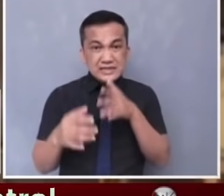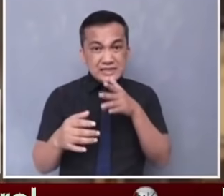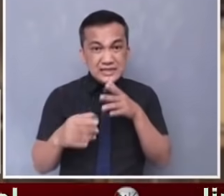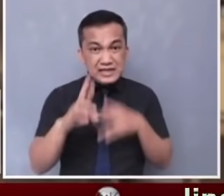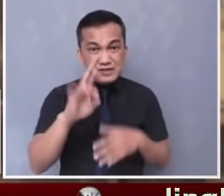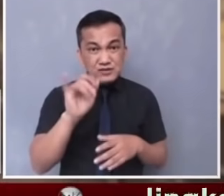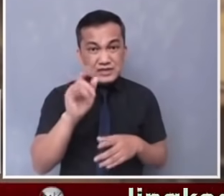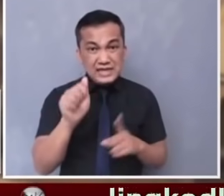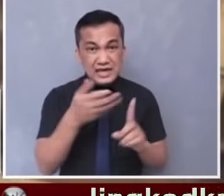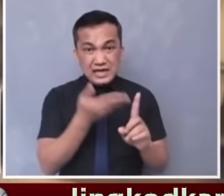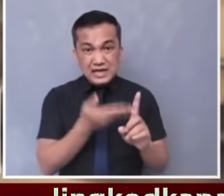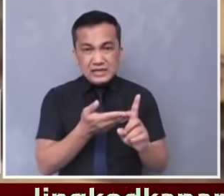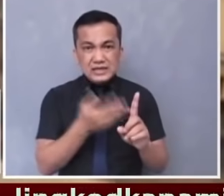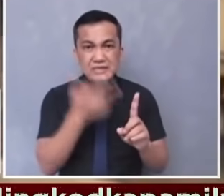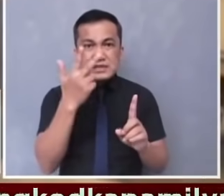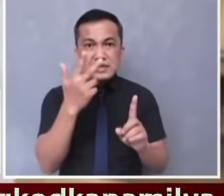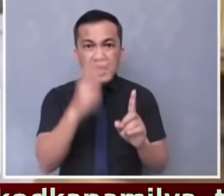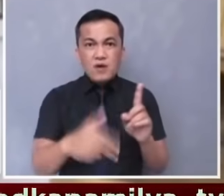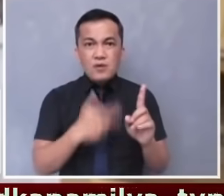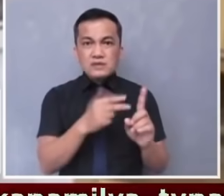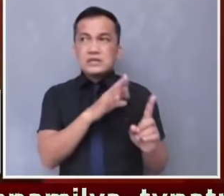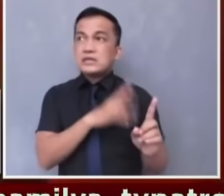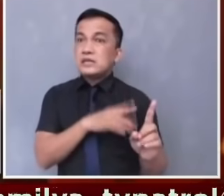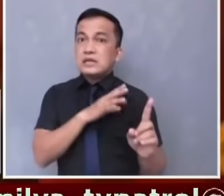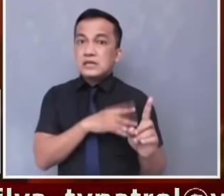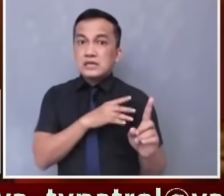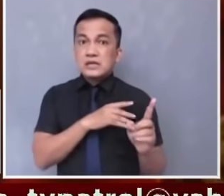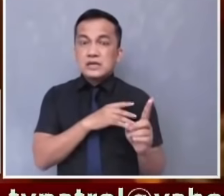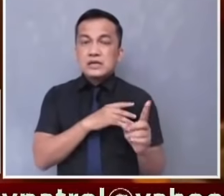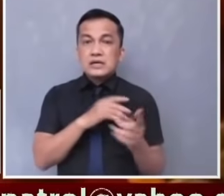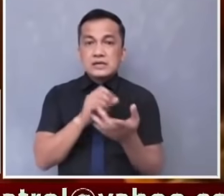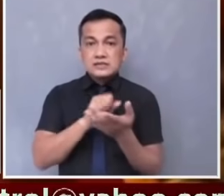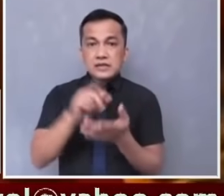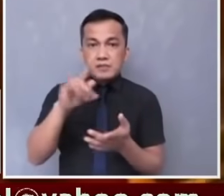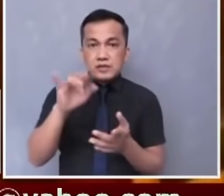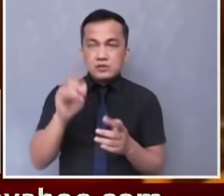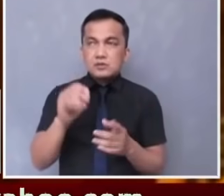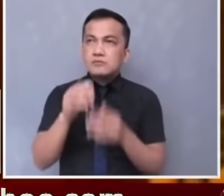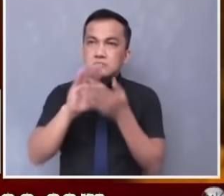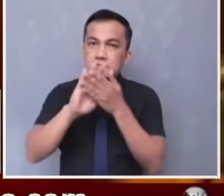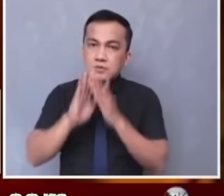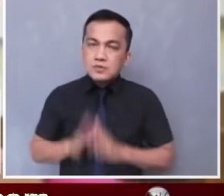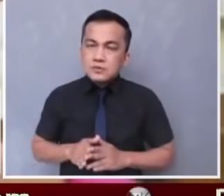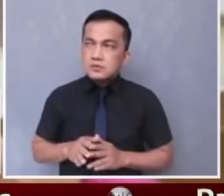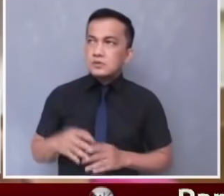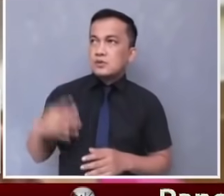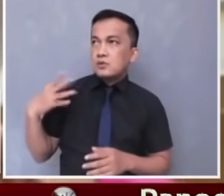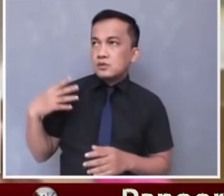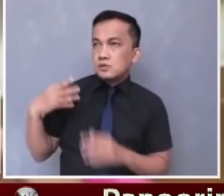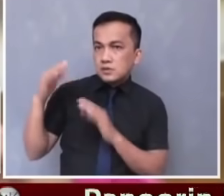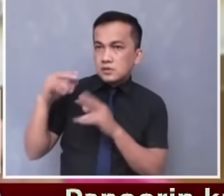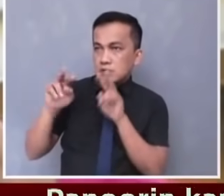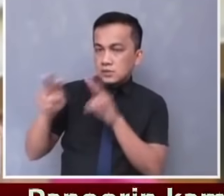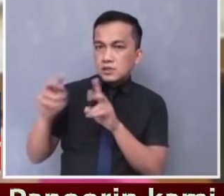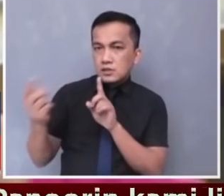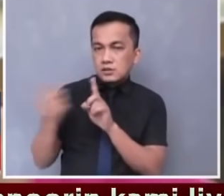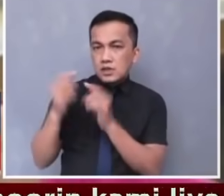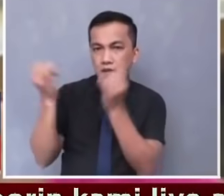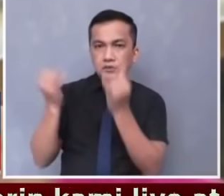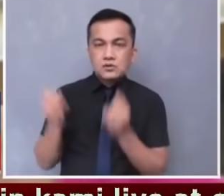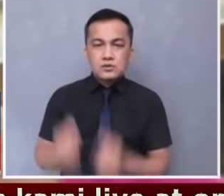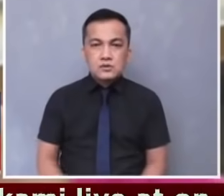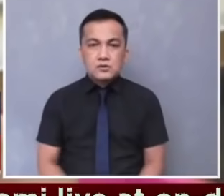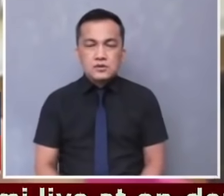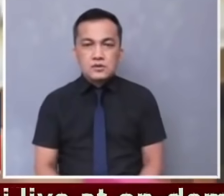na tatlong oras nag-abang sa San Pedro City Hall, tahimik lang sa pag-asang makikita ang idolo. Buboto ko naman talaga siya. Buboto